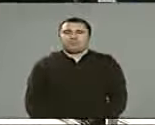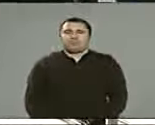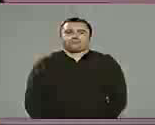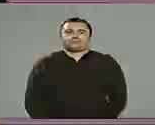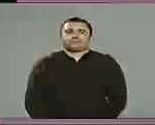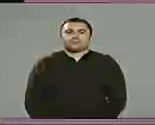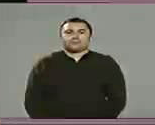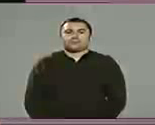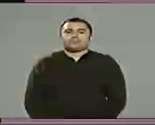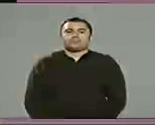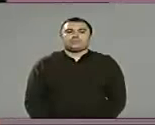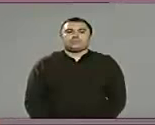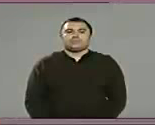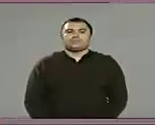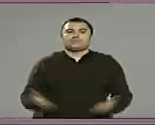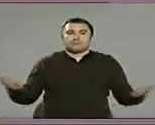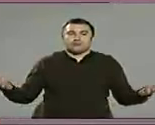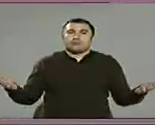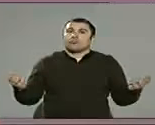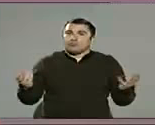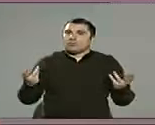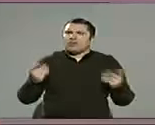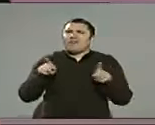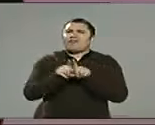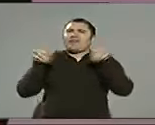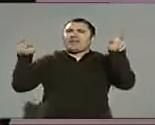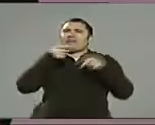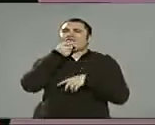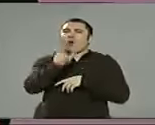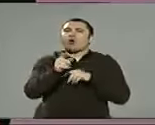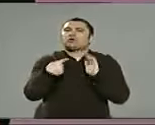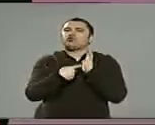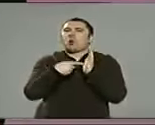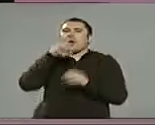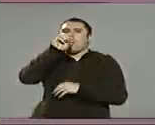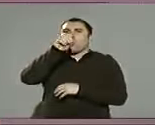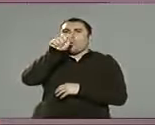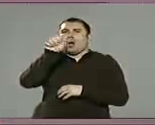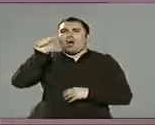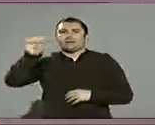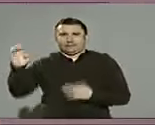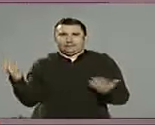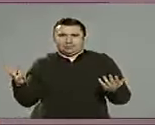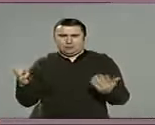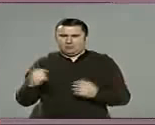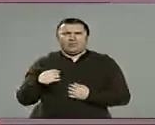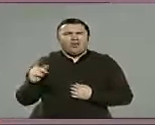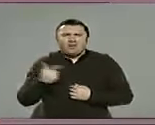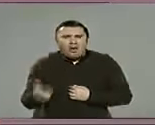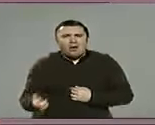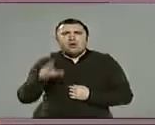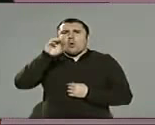Das wird ja gelegentlich Steueroase genannt. Da gibt es aber keinen, das sind nicht Oasen, wo es